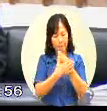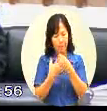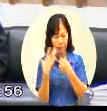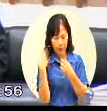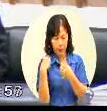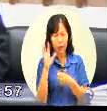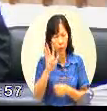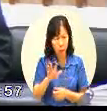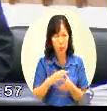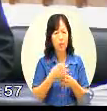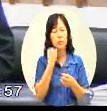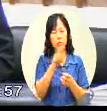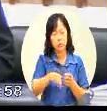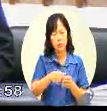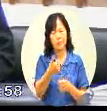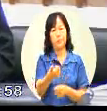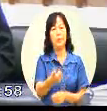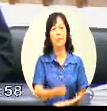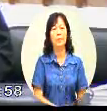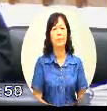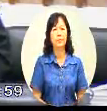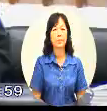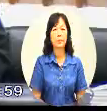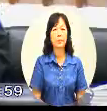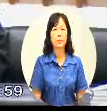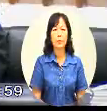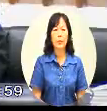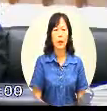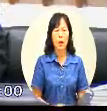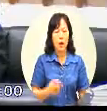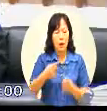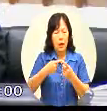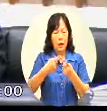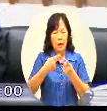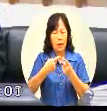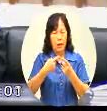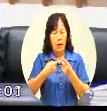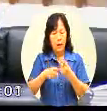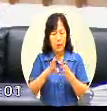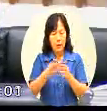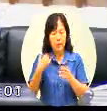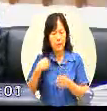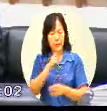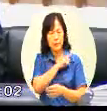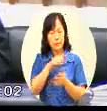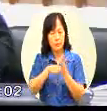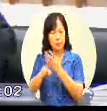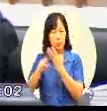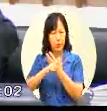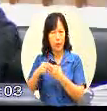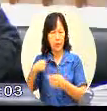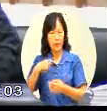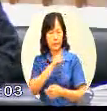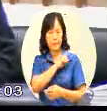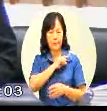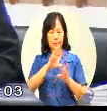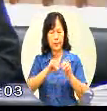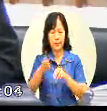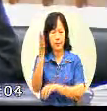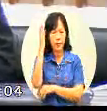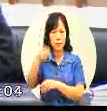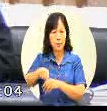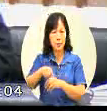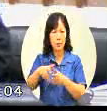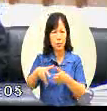状是最好的状况啊。所以你应该本于你的专业，你是地政局嘛， 你不是经发